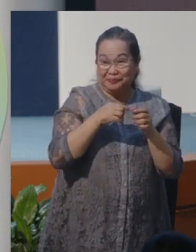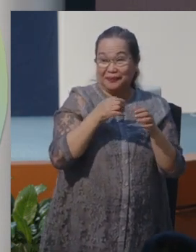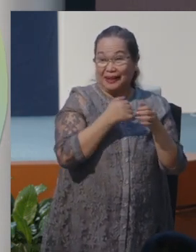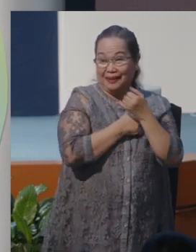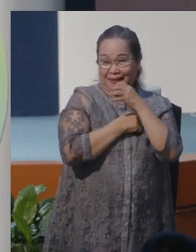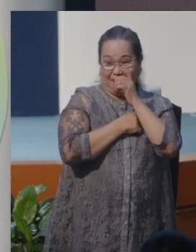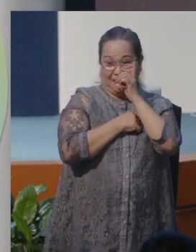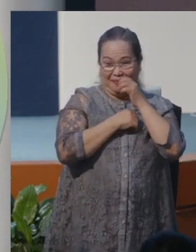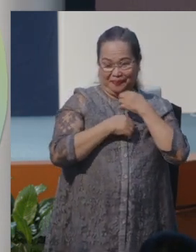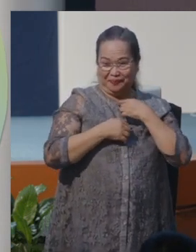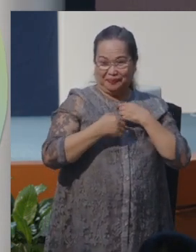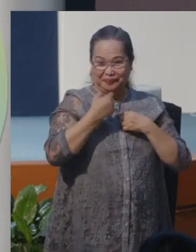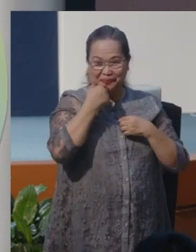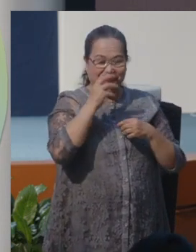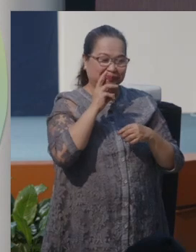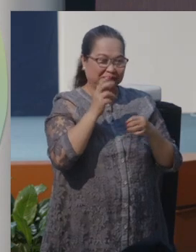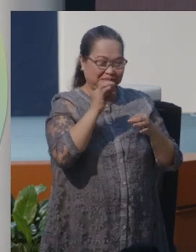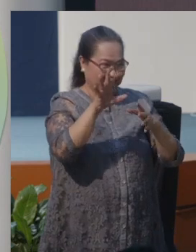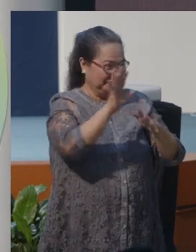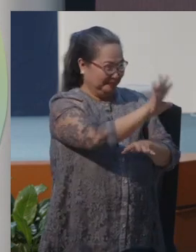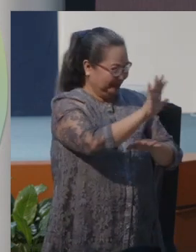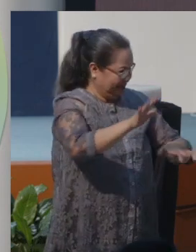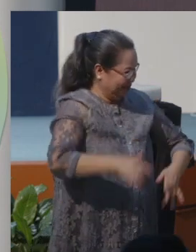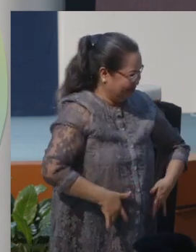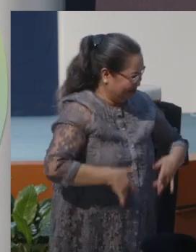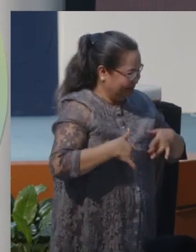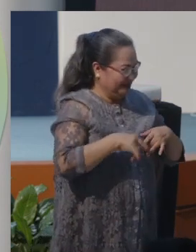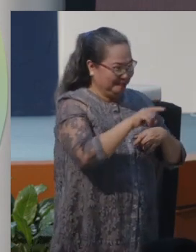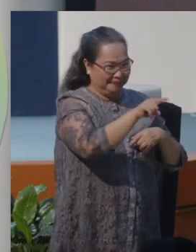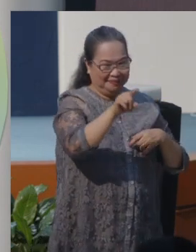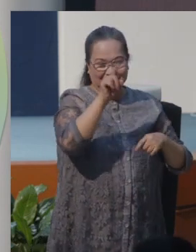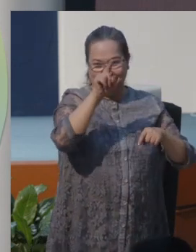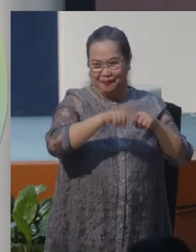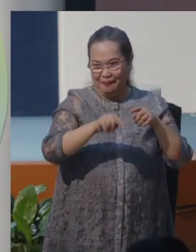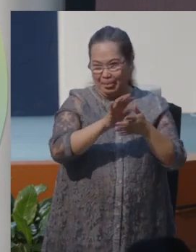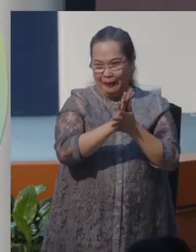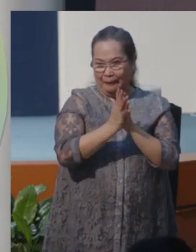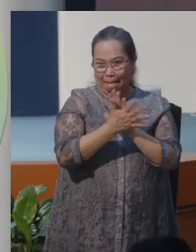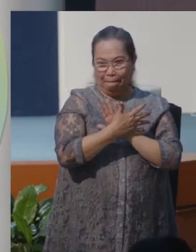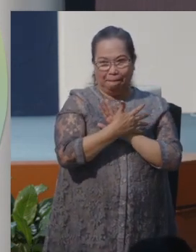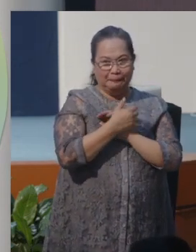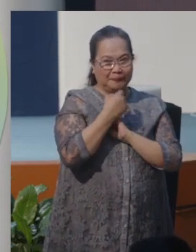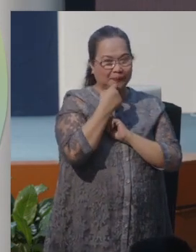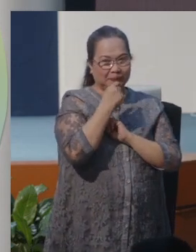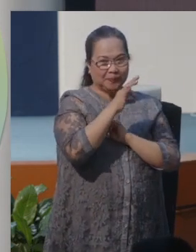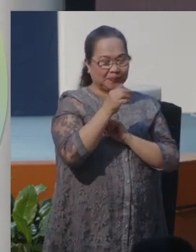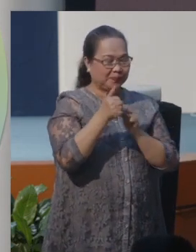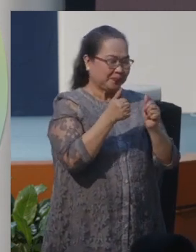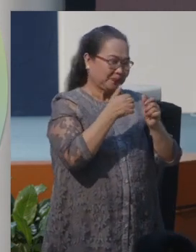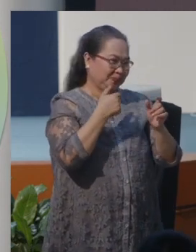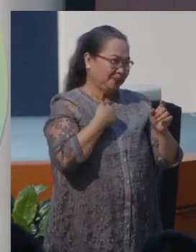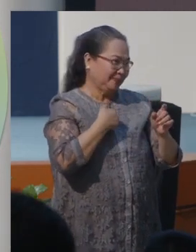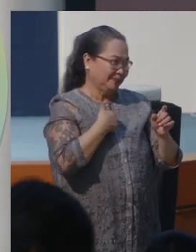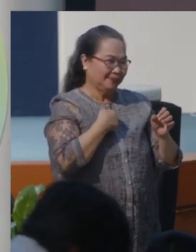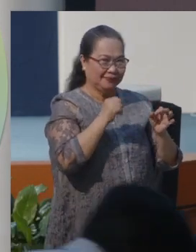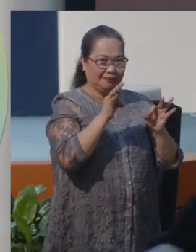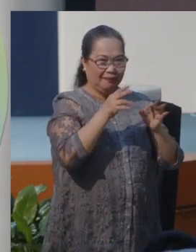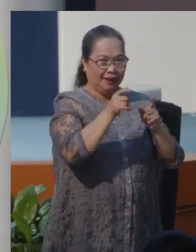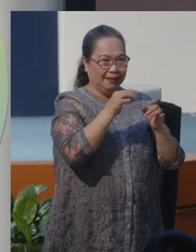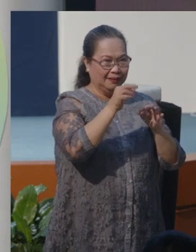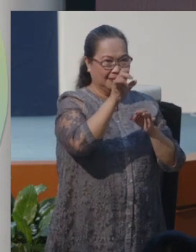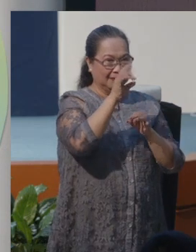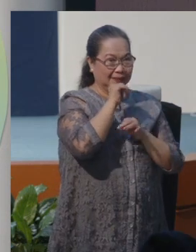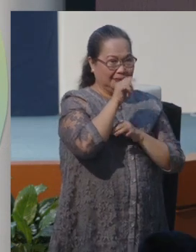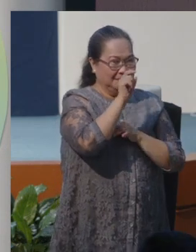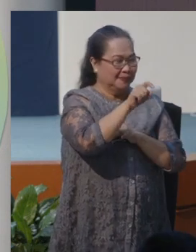tatanggapin at gagawing bahagi ng buhay ninyo, ay hindi kayo maaring maging alagad ko, tagasunod ko. Pagkatapos